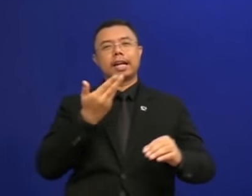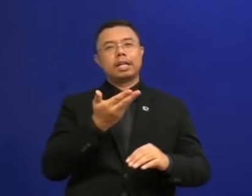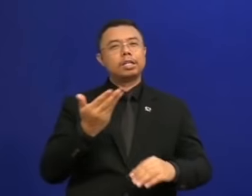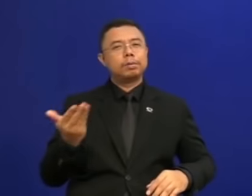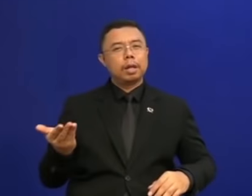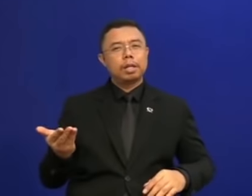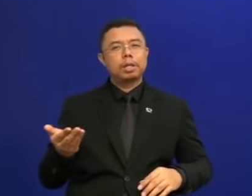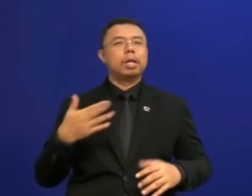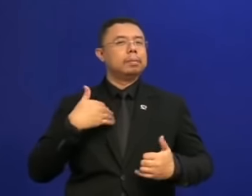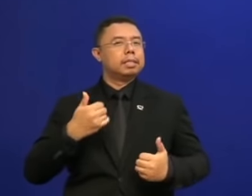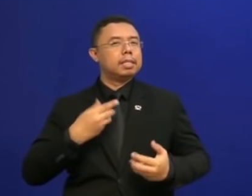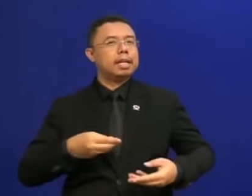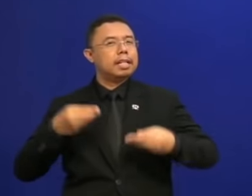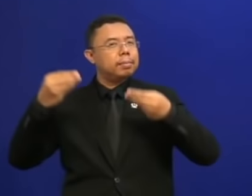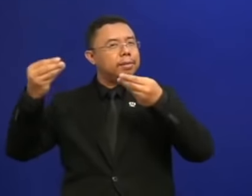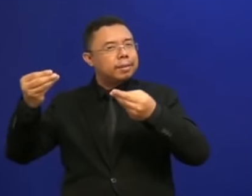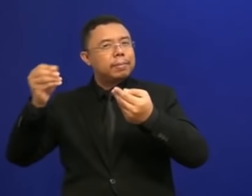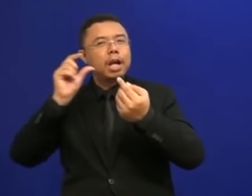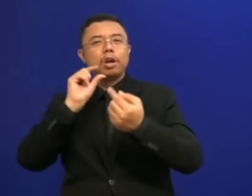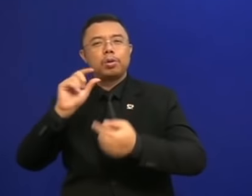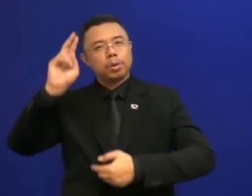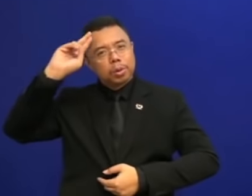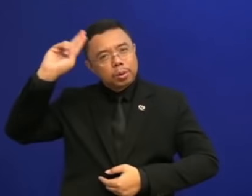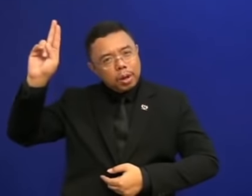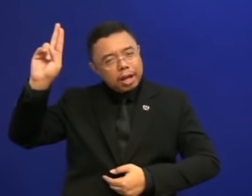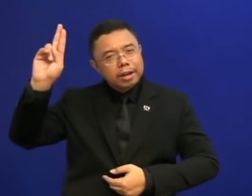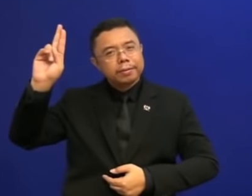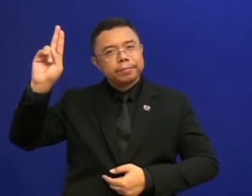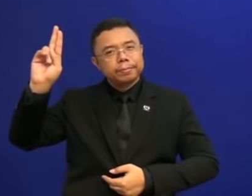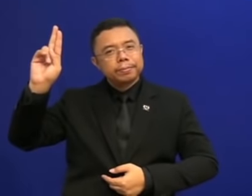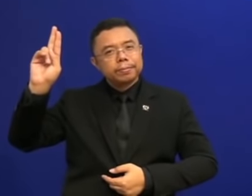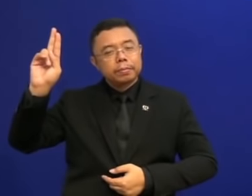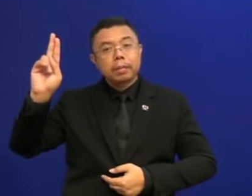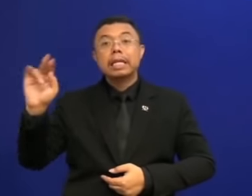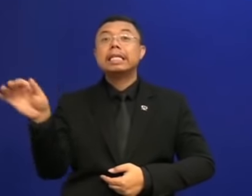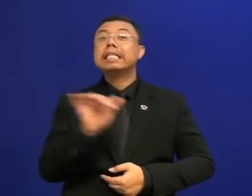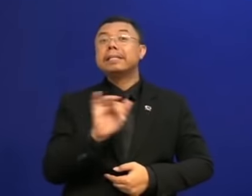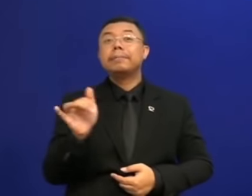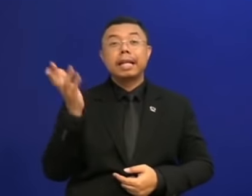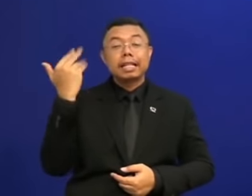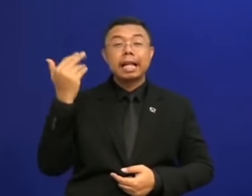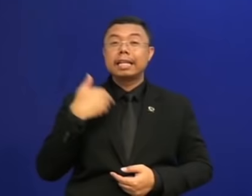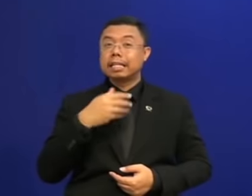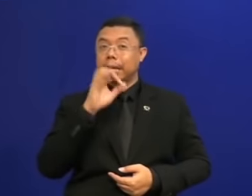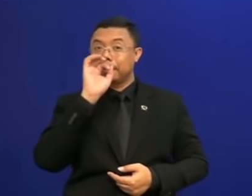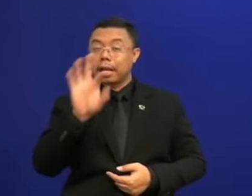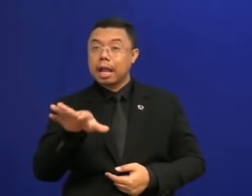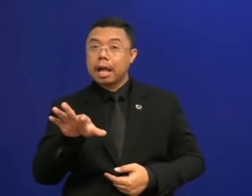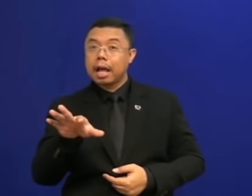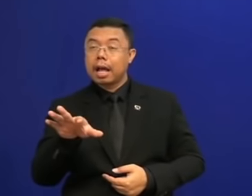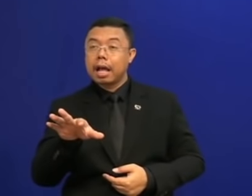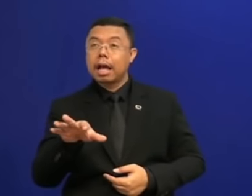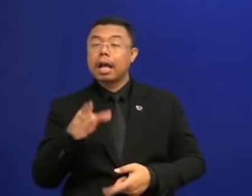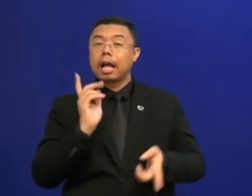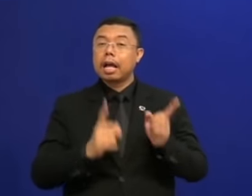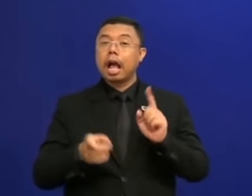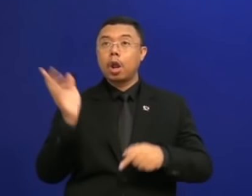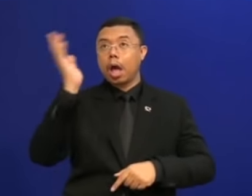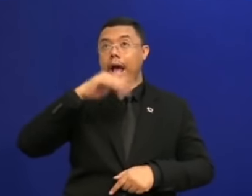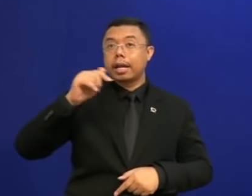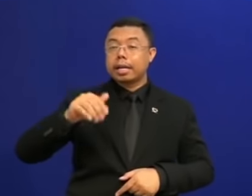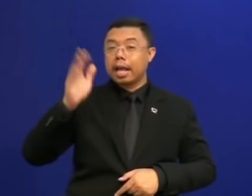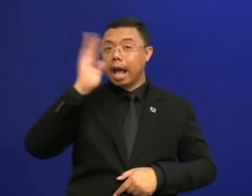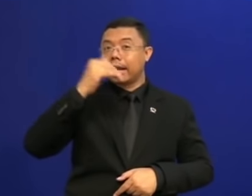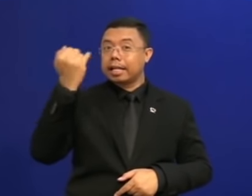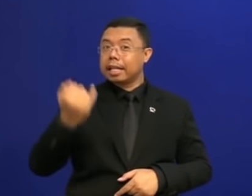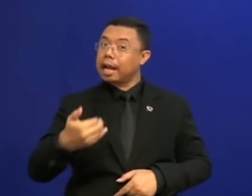sesuatu yang bisa kita persembahkan bagi Tuhan. Seperti yang tadi saya katakan, kalau hari ini